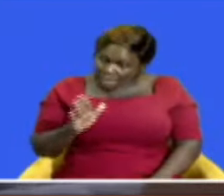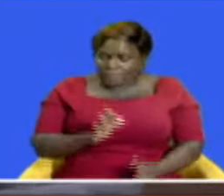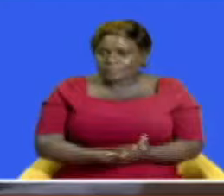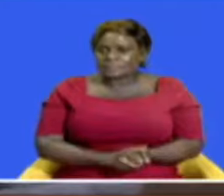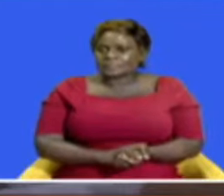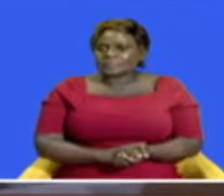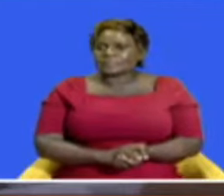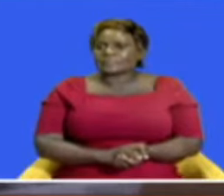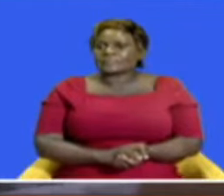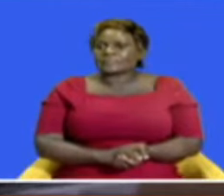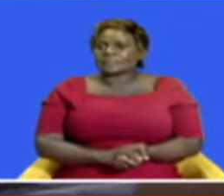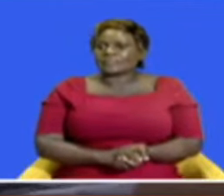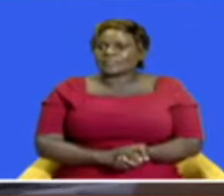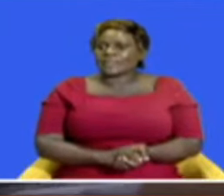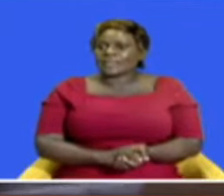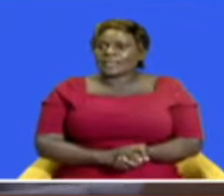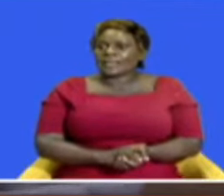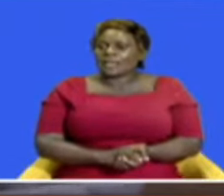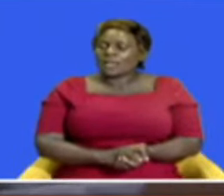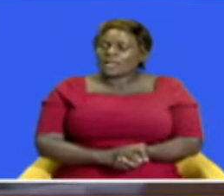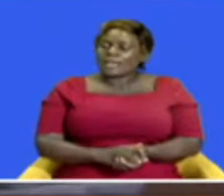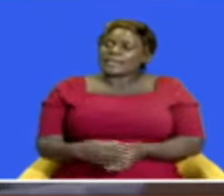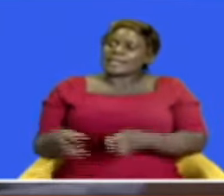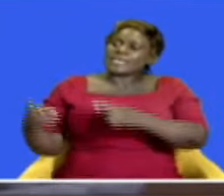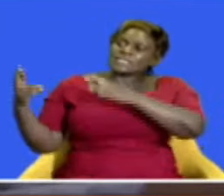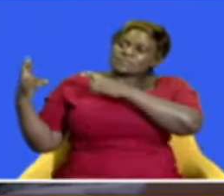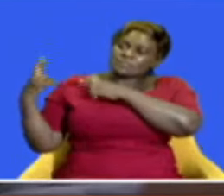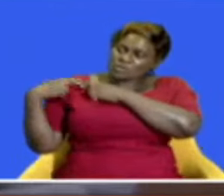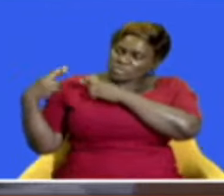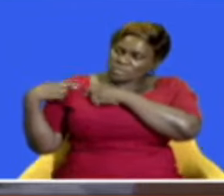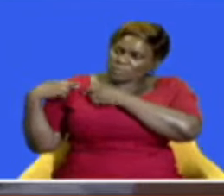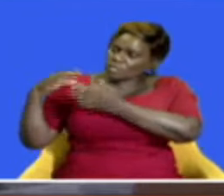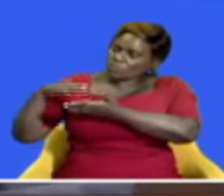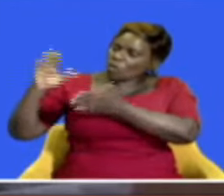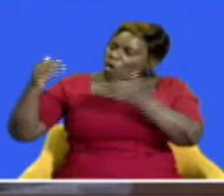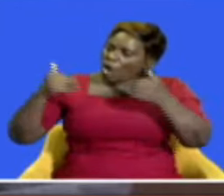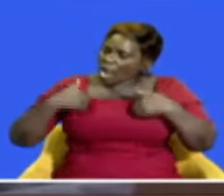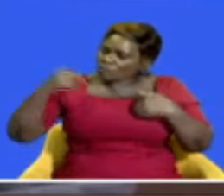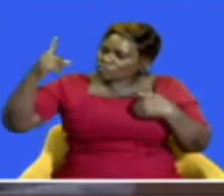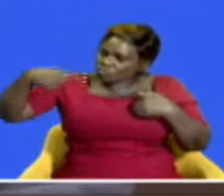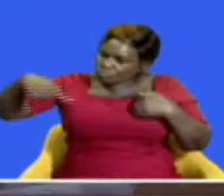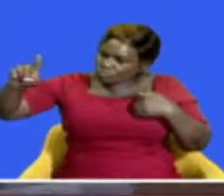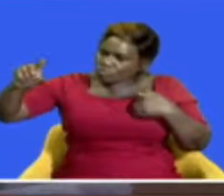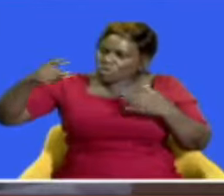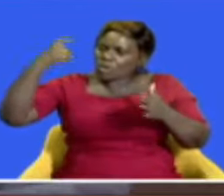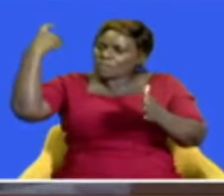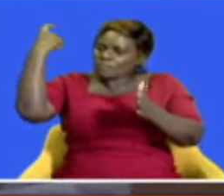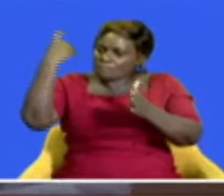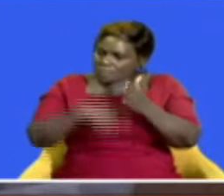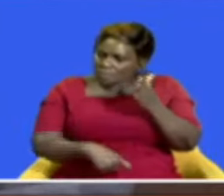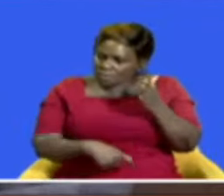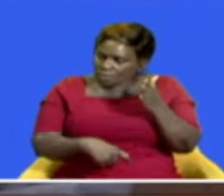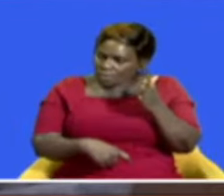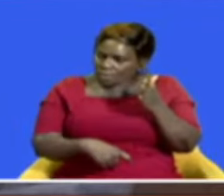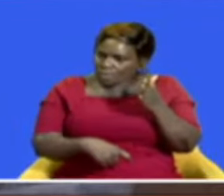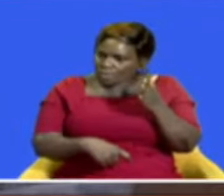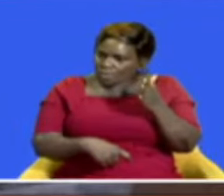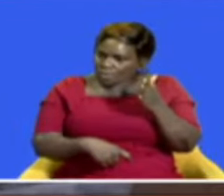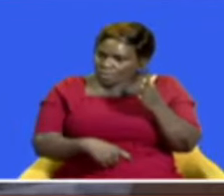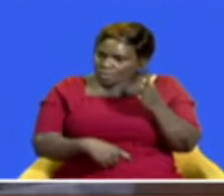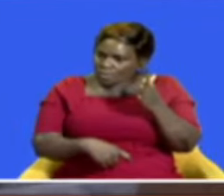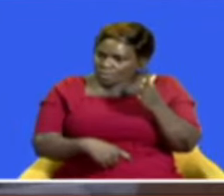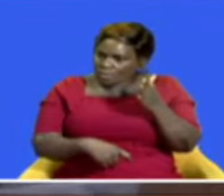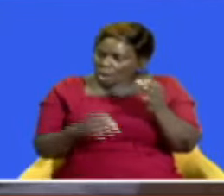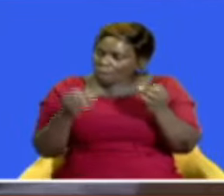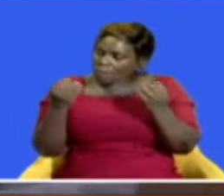kwamba walio na majukumu kabisa ya kupitisha ushuru utapitishwa, utatozwa kiwango